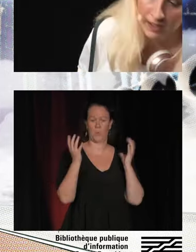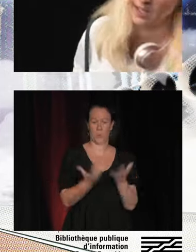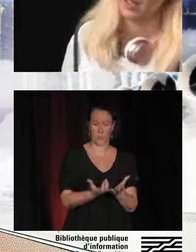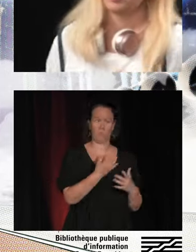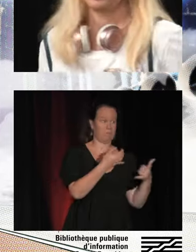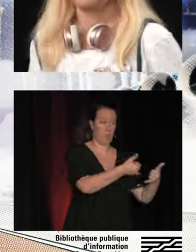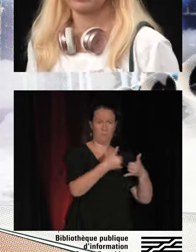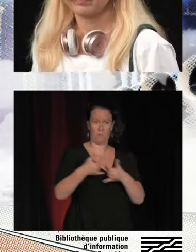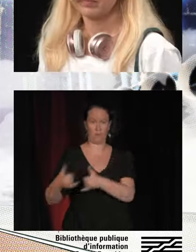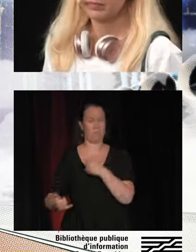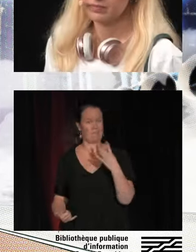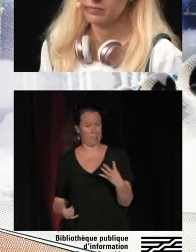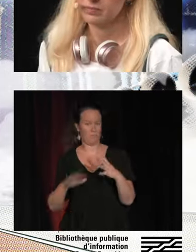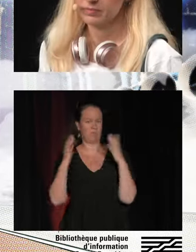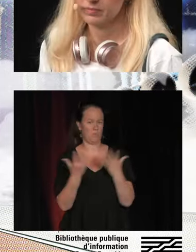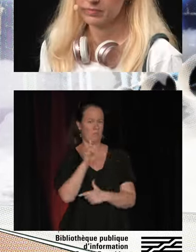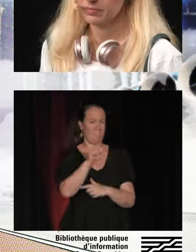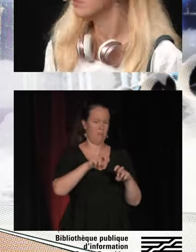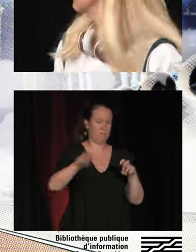courses.